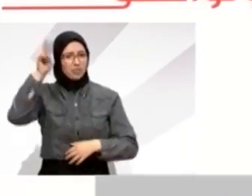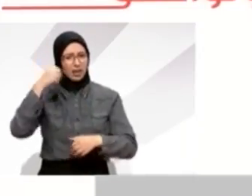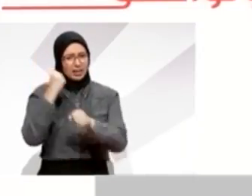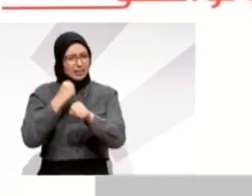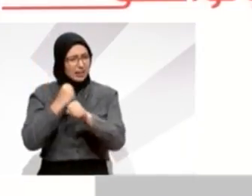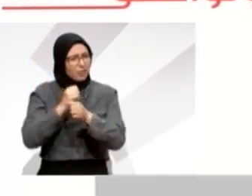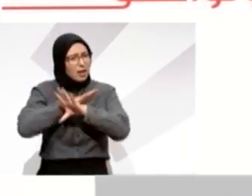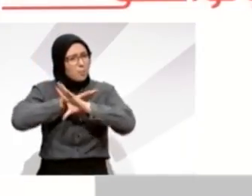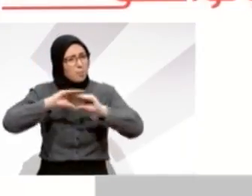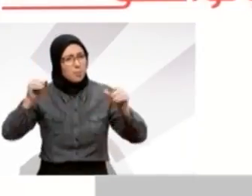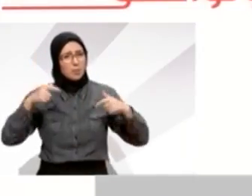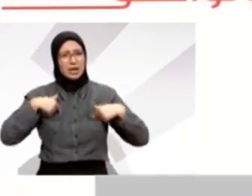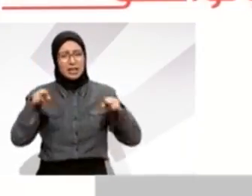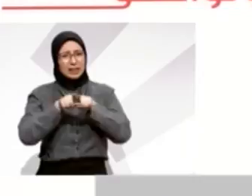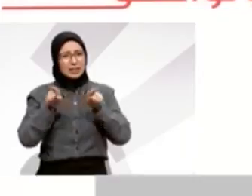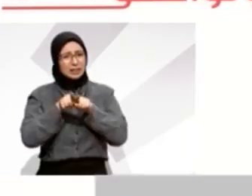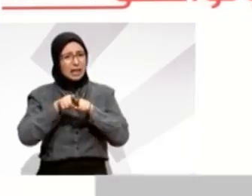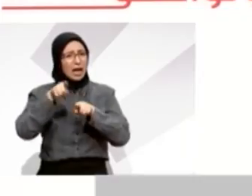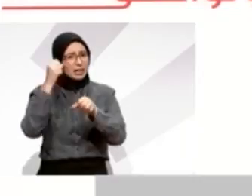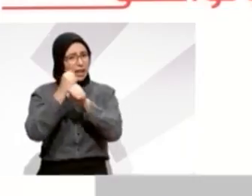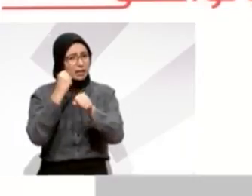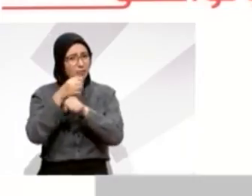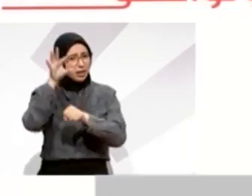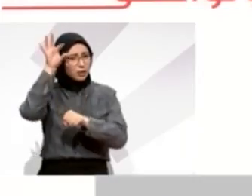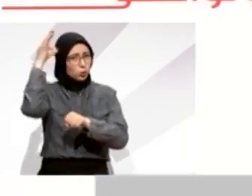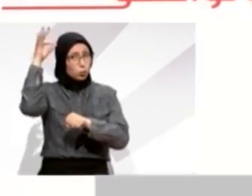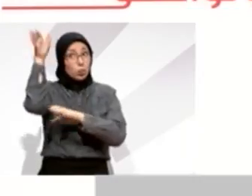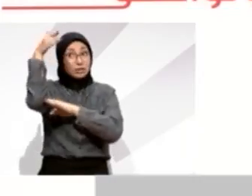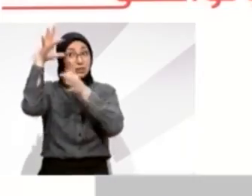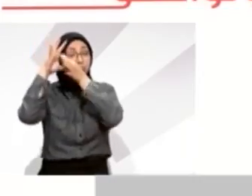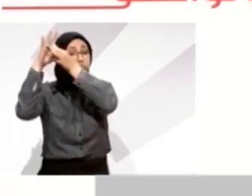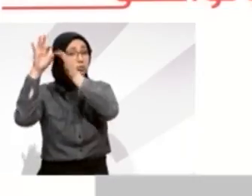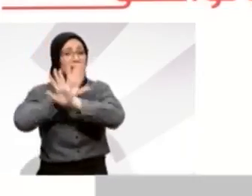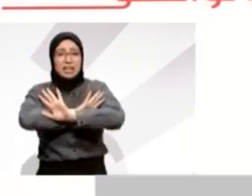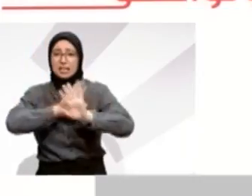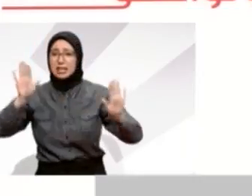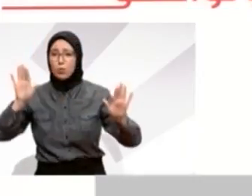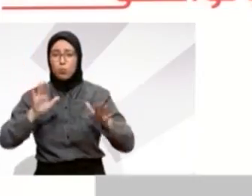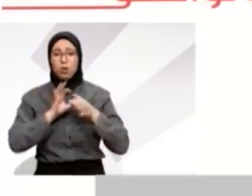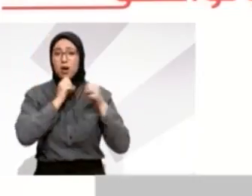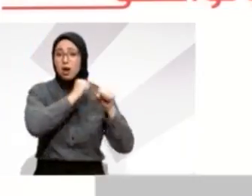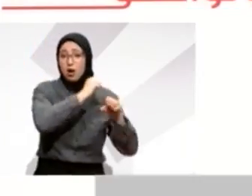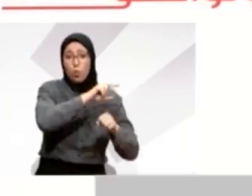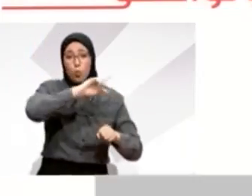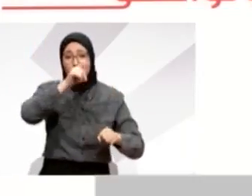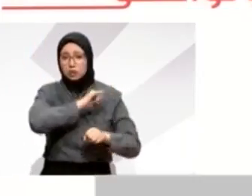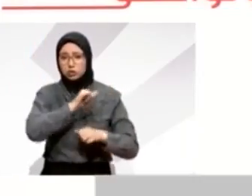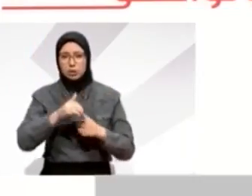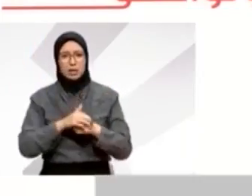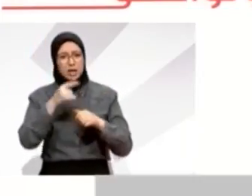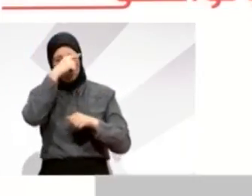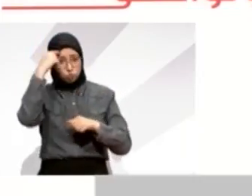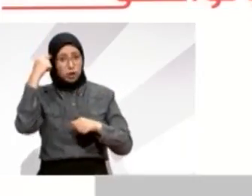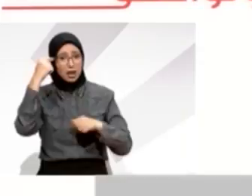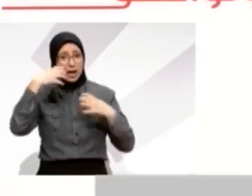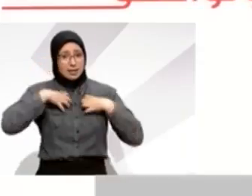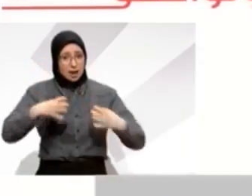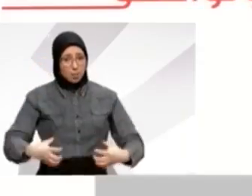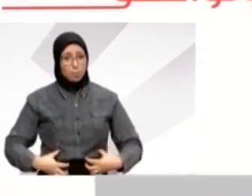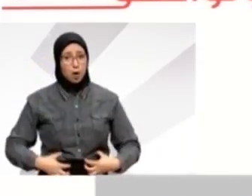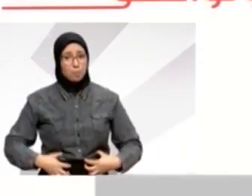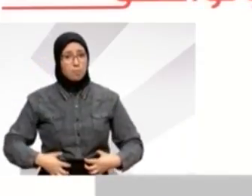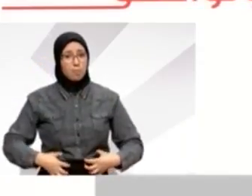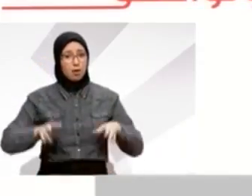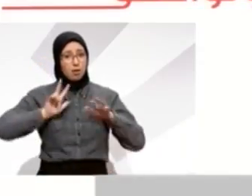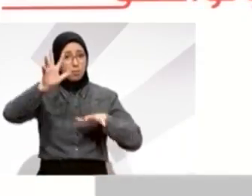وبيكون جريح في الحركه اللي هو عالم تونس اه ان شاء الله يا ربي الى جانب دولي كنائب المان وطبعا